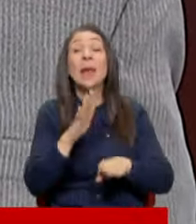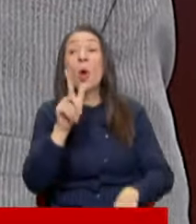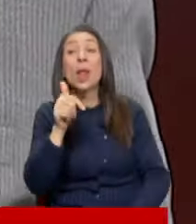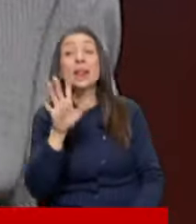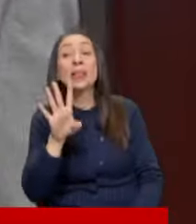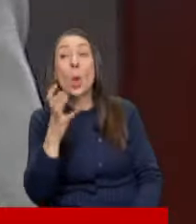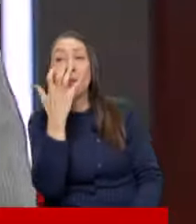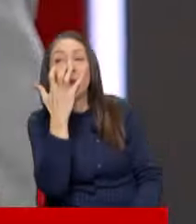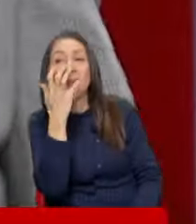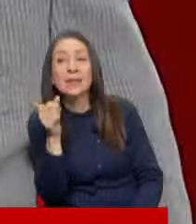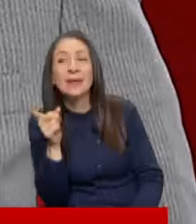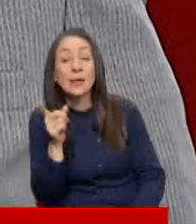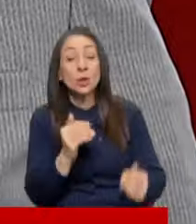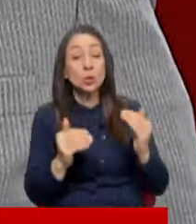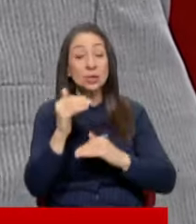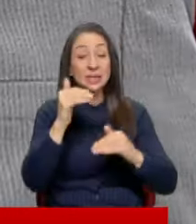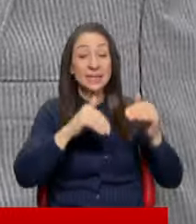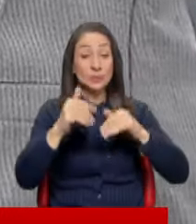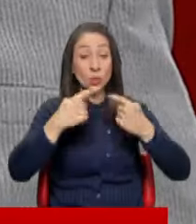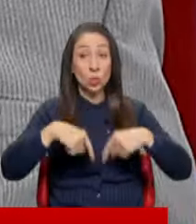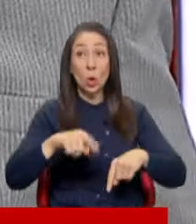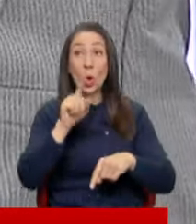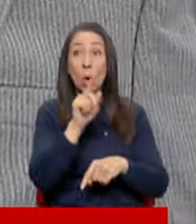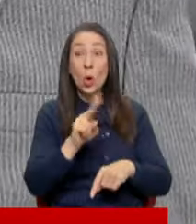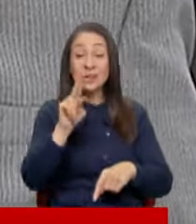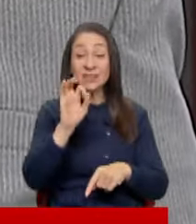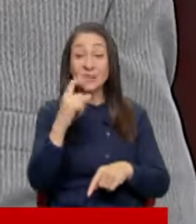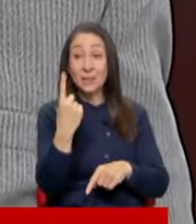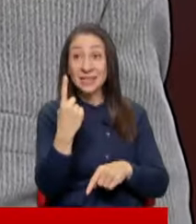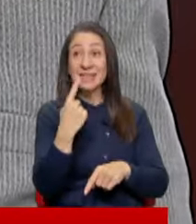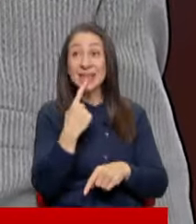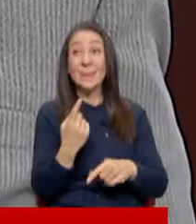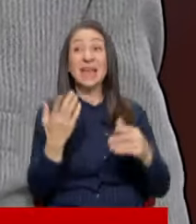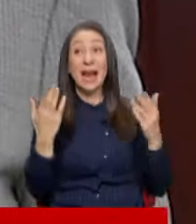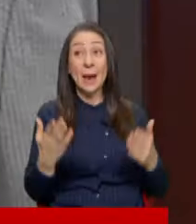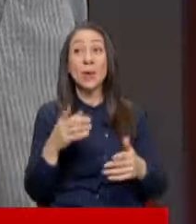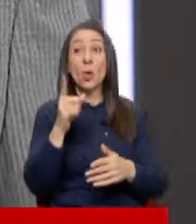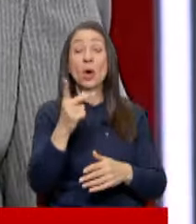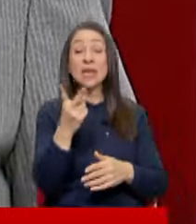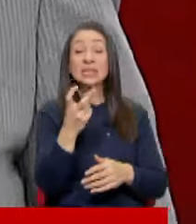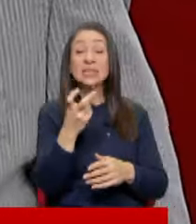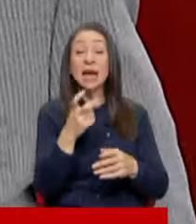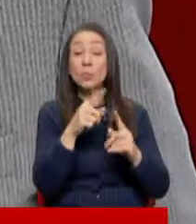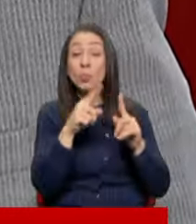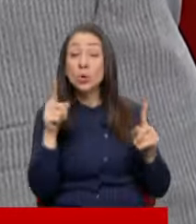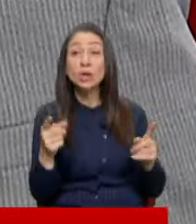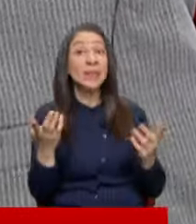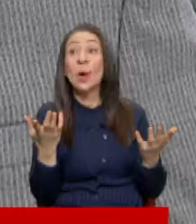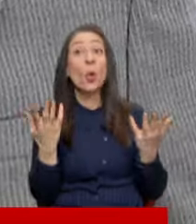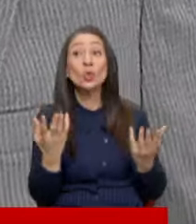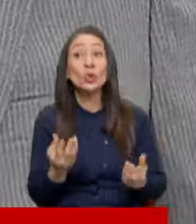bekledi ve Yüksek Seçim Kurulu 1701 demesine rağmen o 2 saat boyunca ne oldu